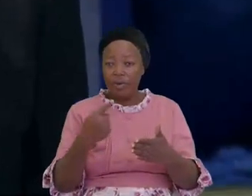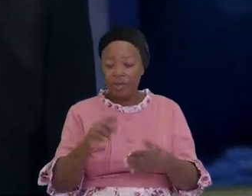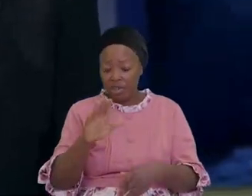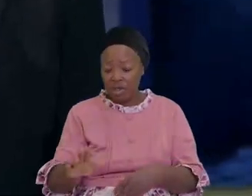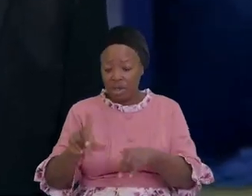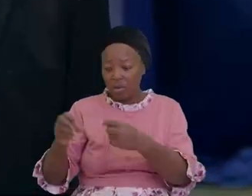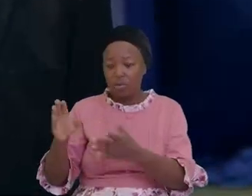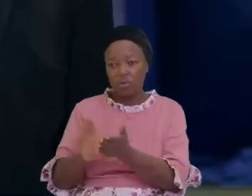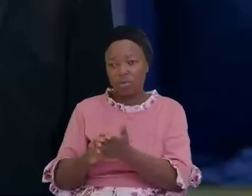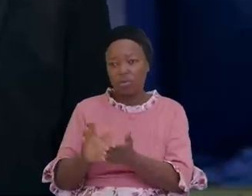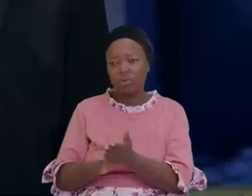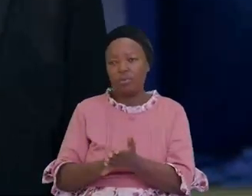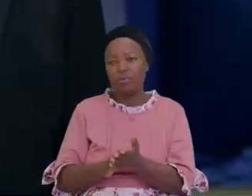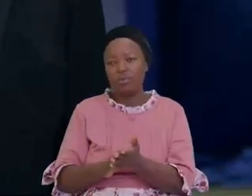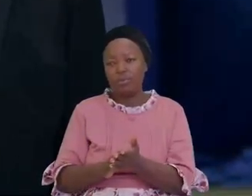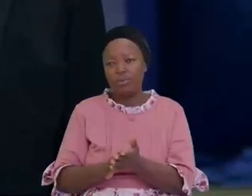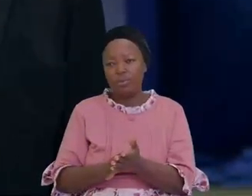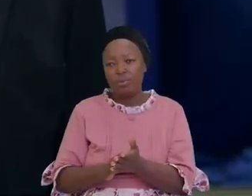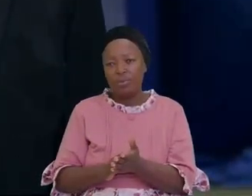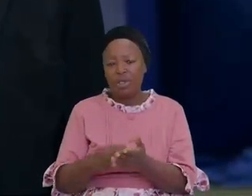Avant qu'il n'aille à l'école,